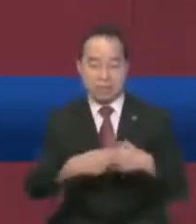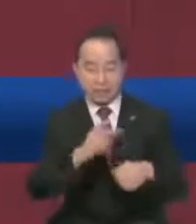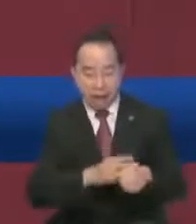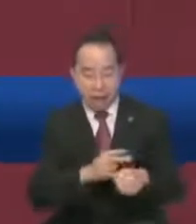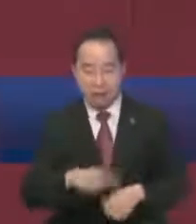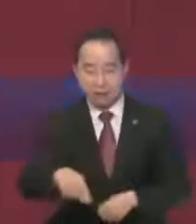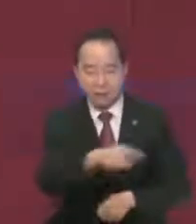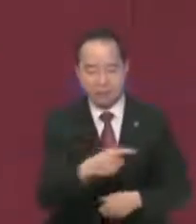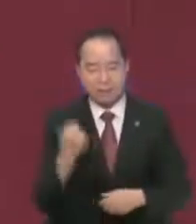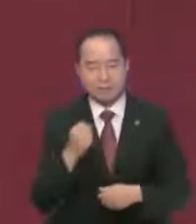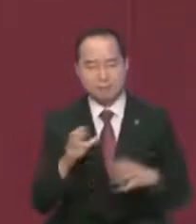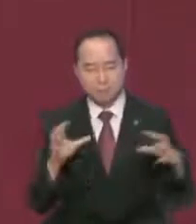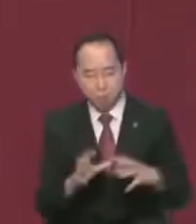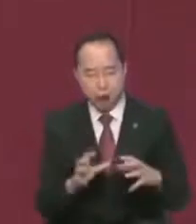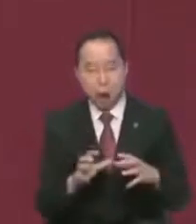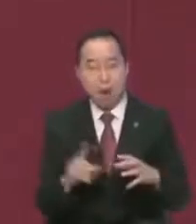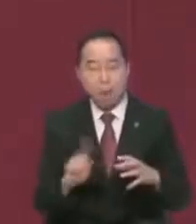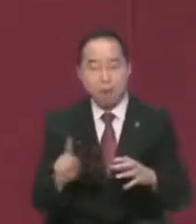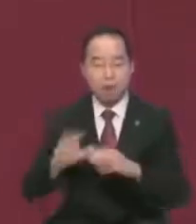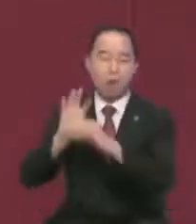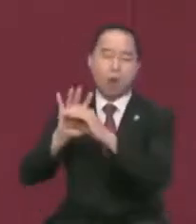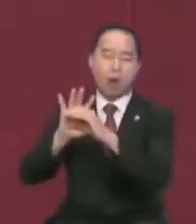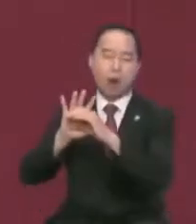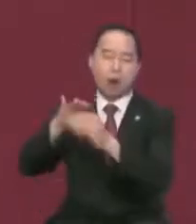코로나 안정화에 집중하겠습니다.